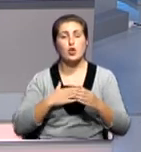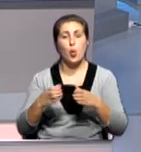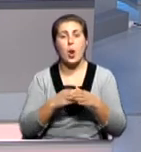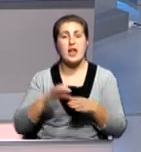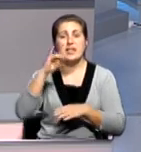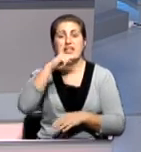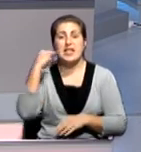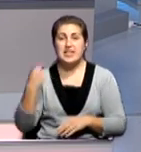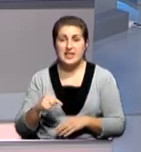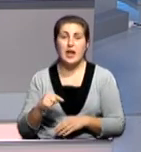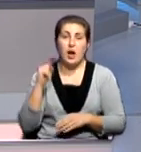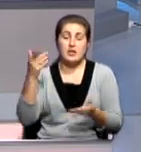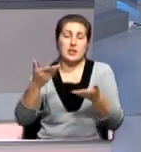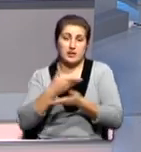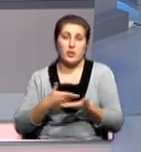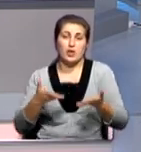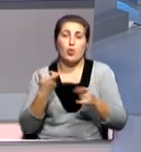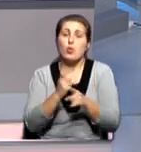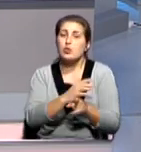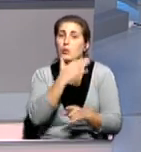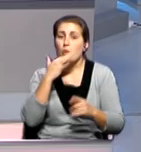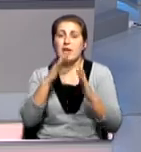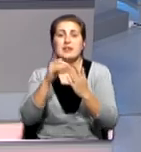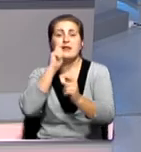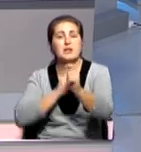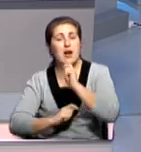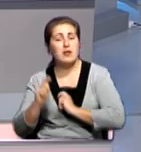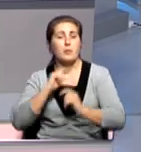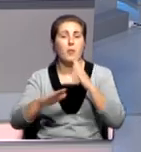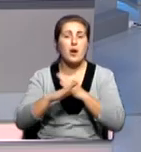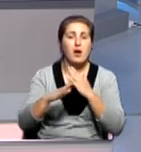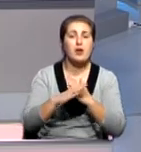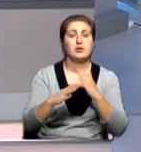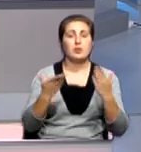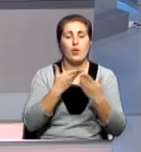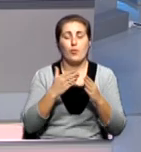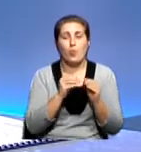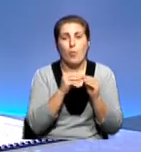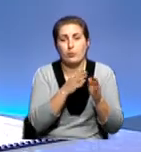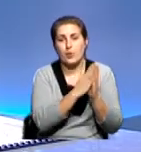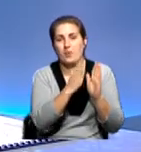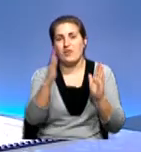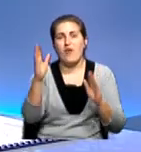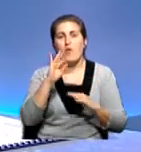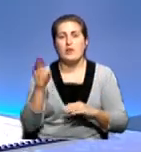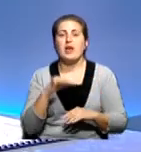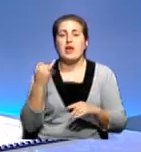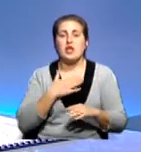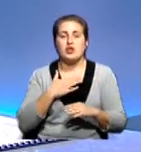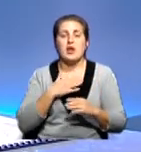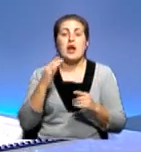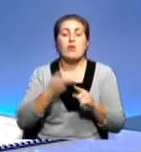из России Они нам Конечно же очень много книг дарят и помогают в комплектование нашего фонда наши соотечественники